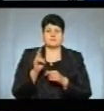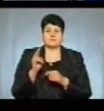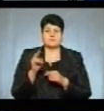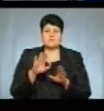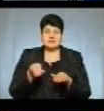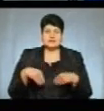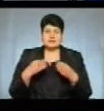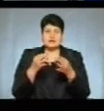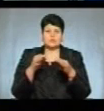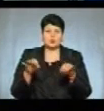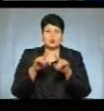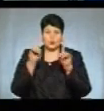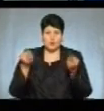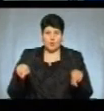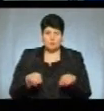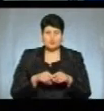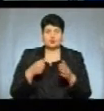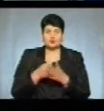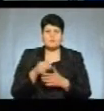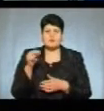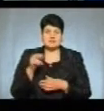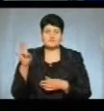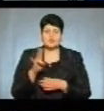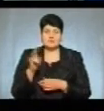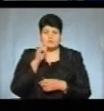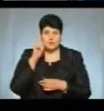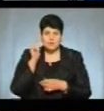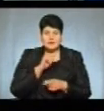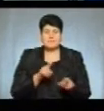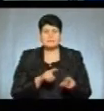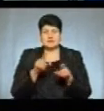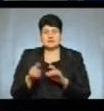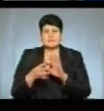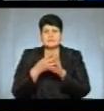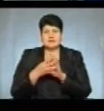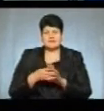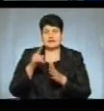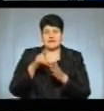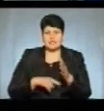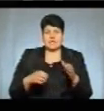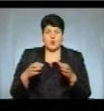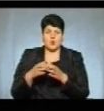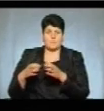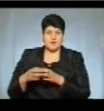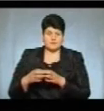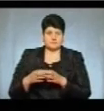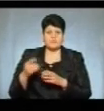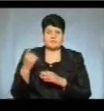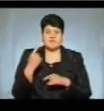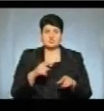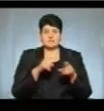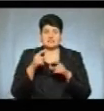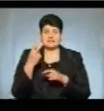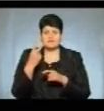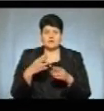надання Томосу до Православної Церкви України з Російської Церкви на Тернопільщині перейшли 9 релігійних громад. Першими перейшли дві